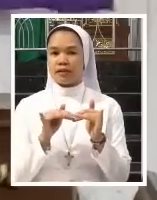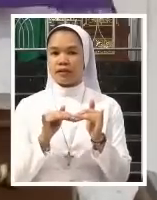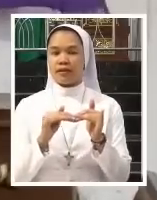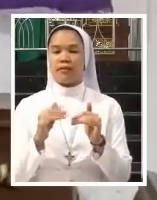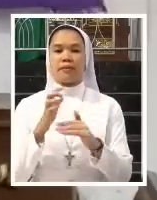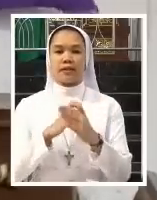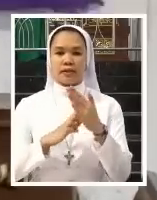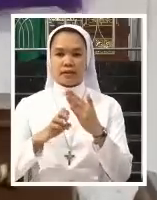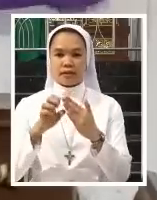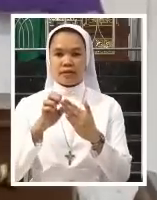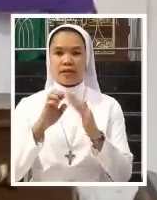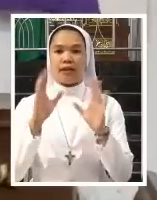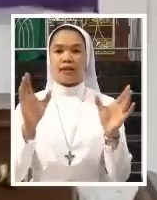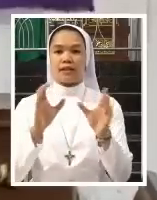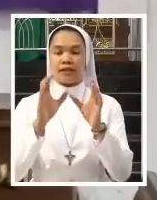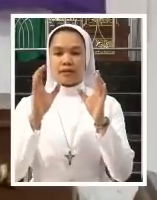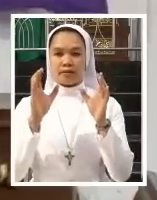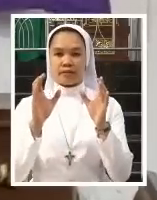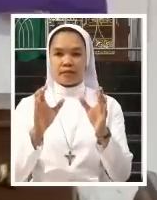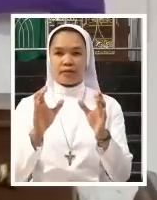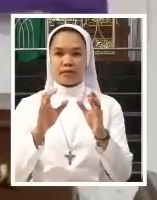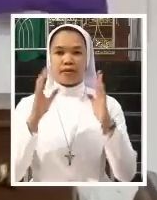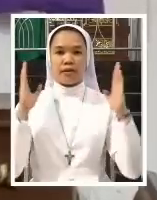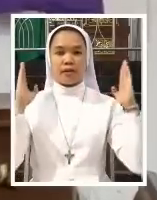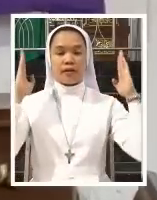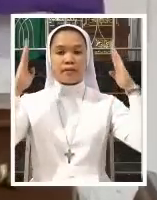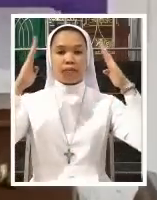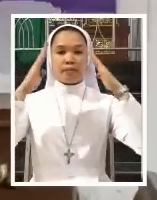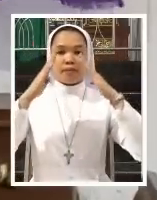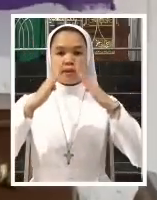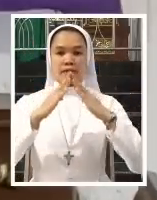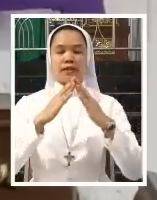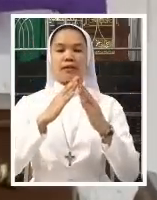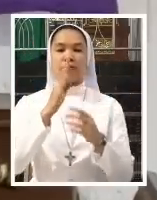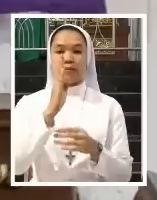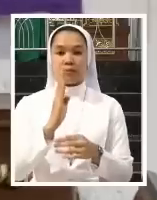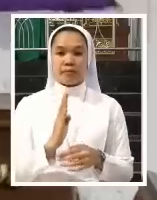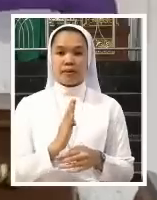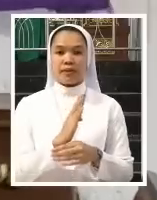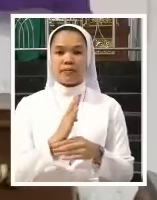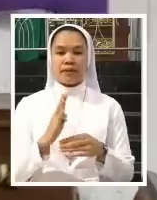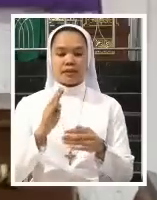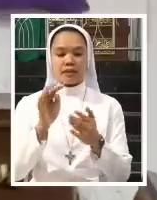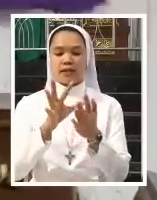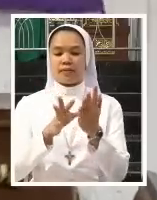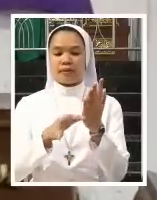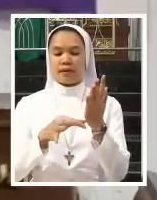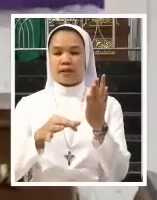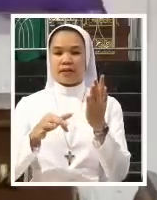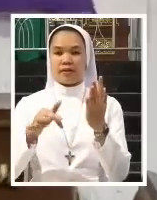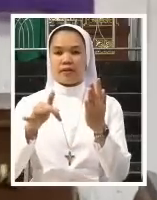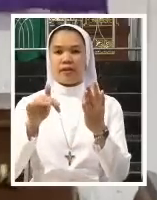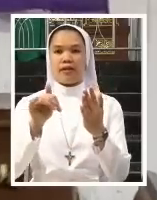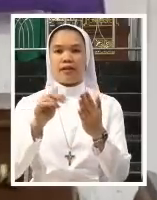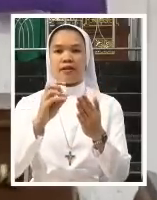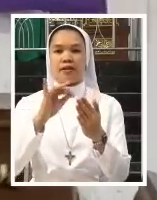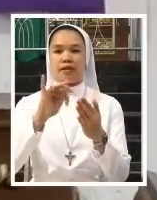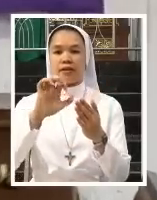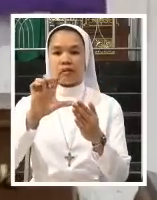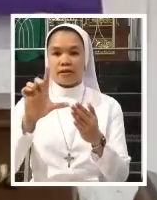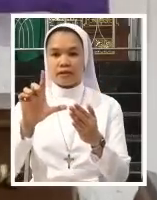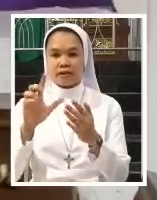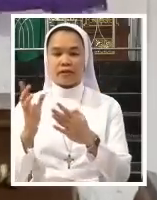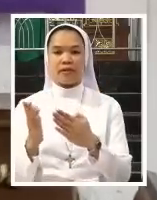tong selebrasyon, an obispo mabendisyon kan mga lana, tanganing darahon kan mga